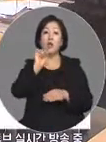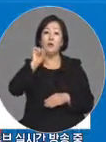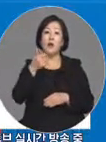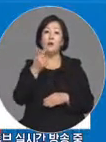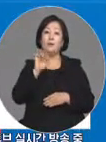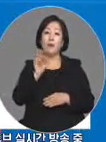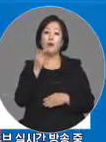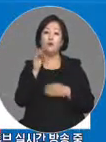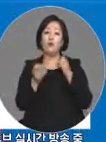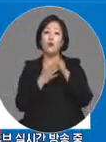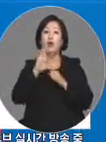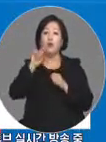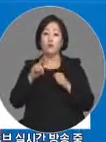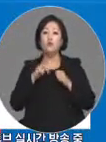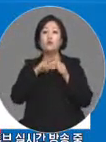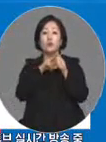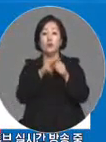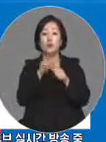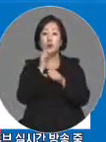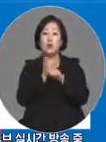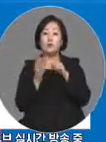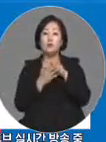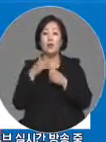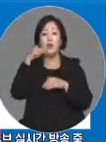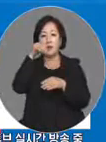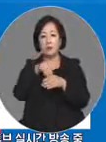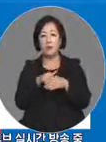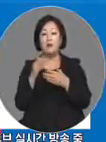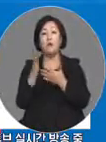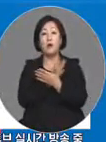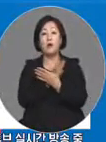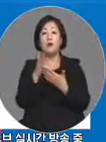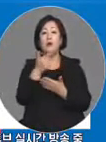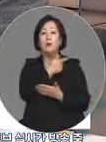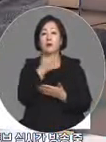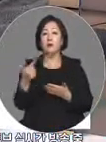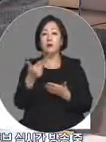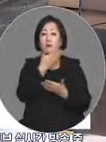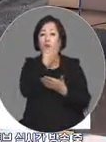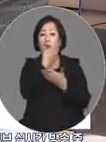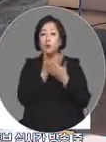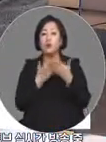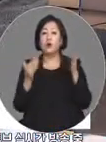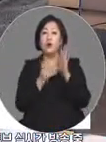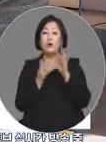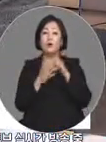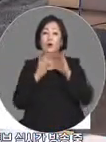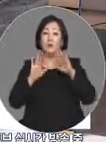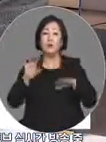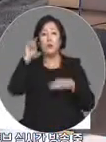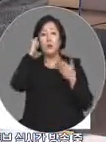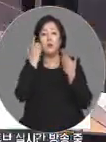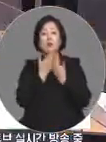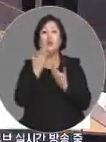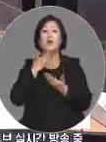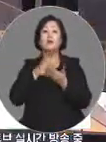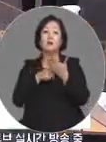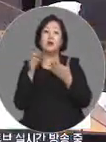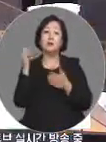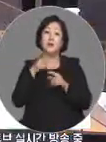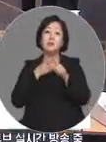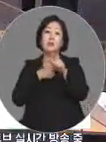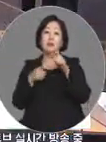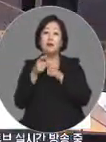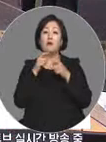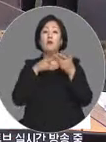시장의 무소속 출마 여부는 선거판의 최대 변수입니다. 박전 시장은 컷오프 결과에 불복해 재심 신청을 한